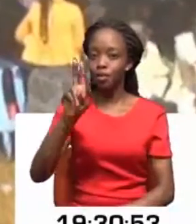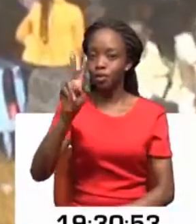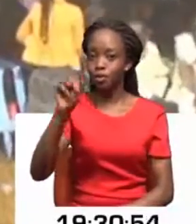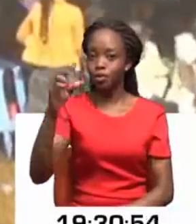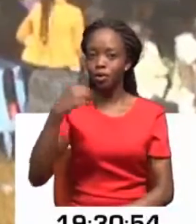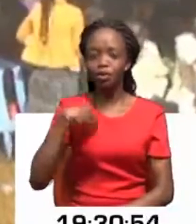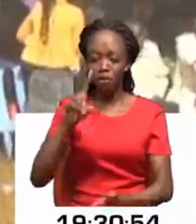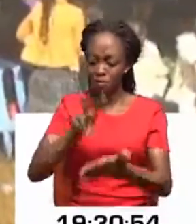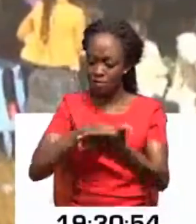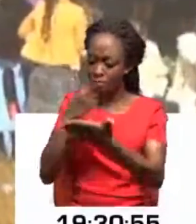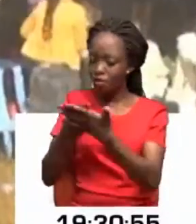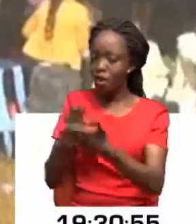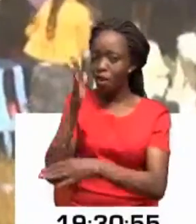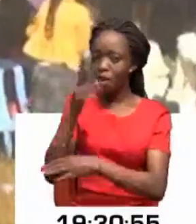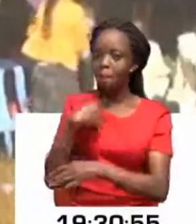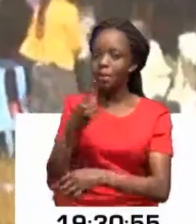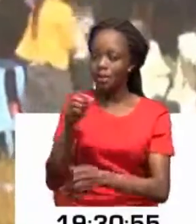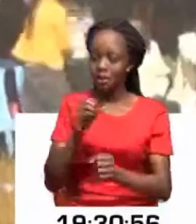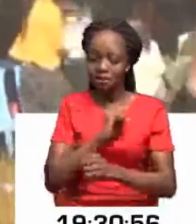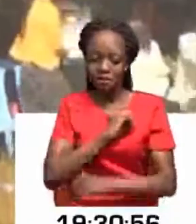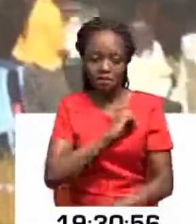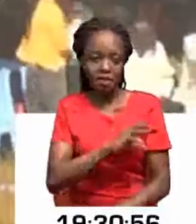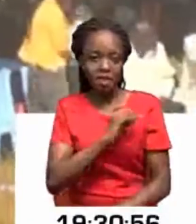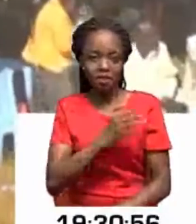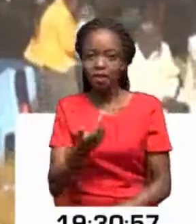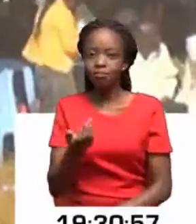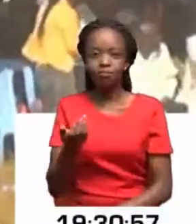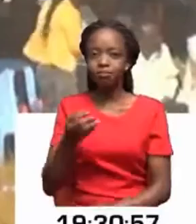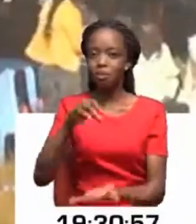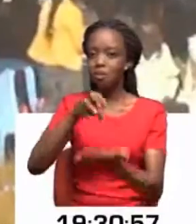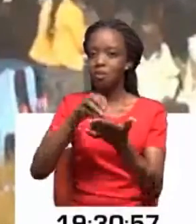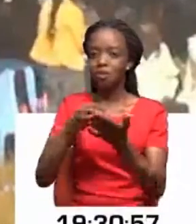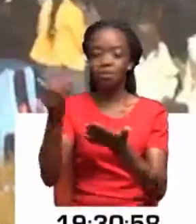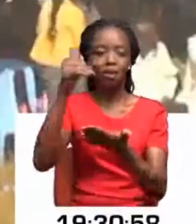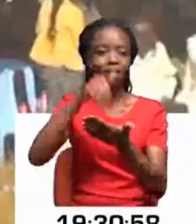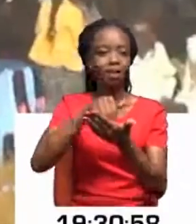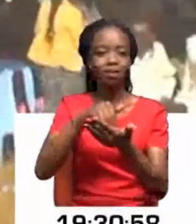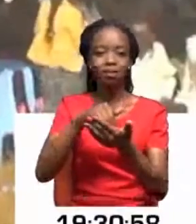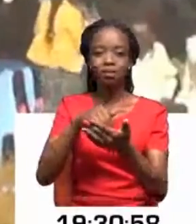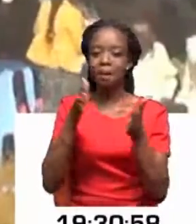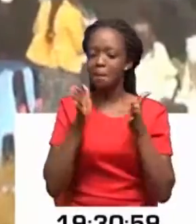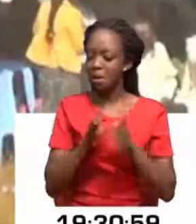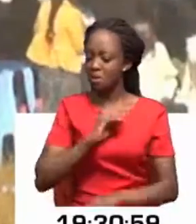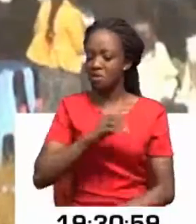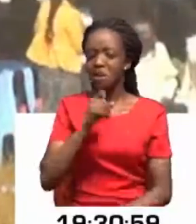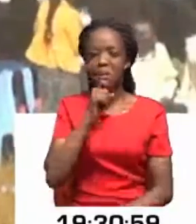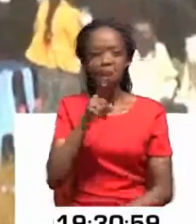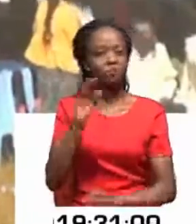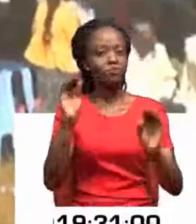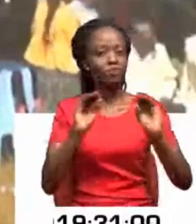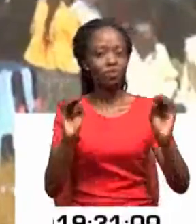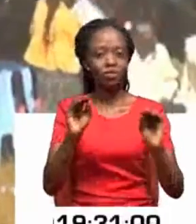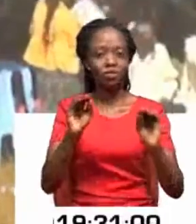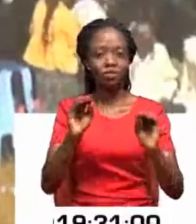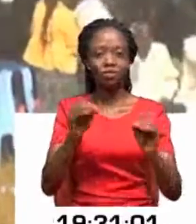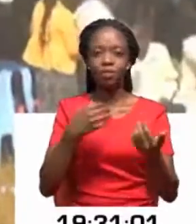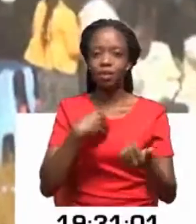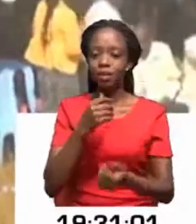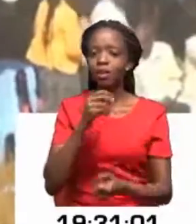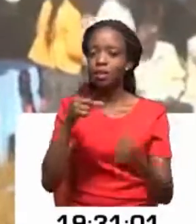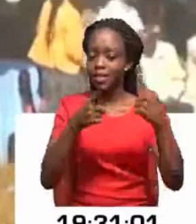yeye. Lakini akaniogopa, akusimama kura. Sasa hakuna mtu anaogopa Eugene. Eugene ananishindia mimi miaka